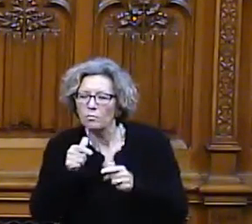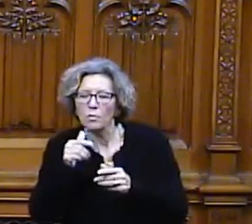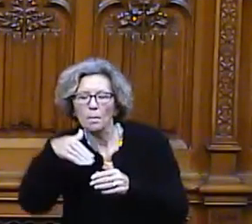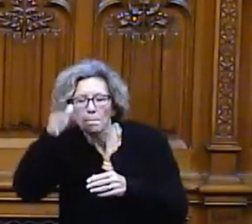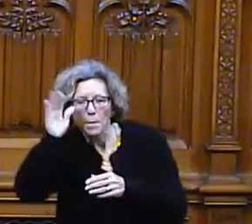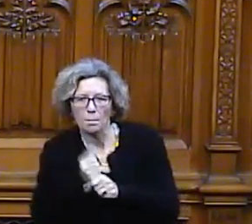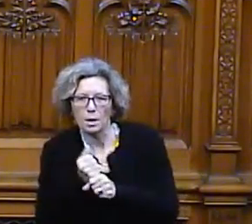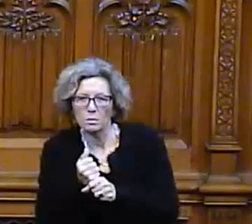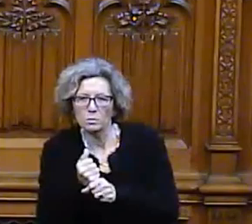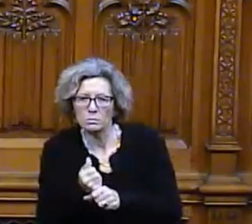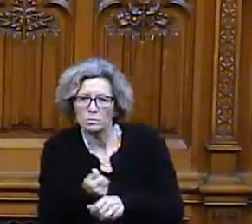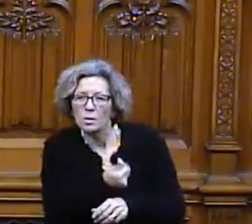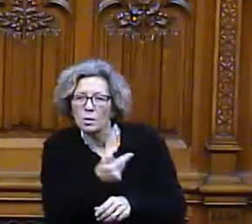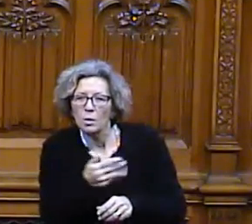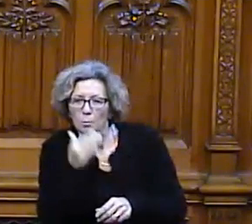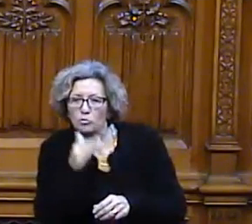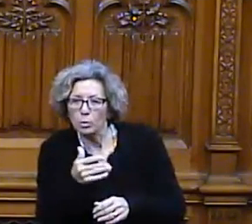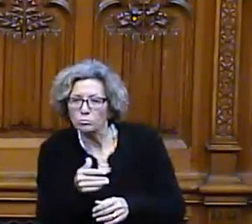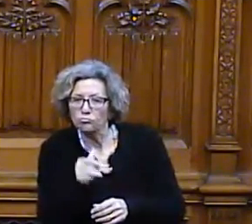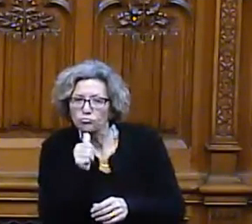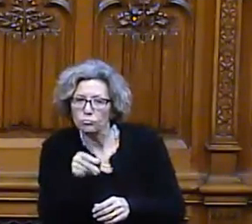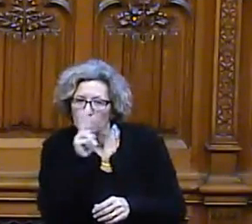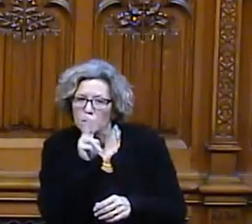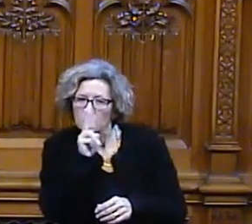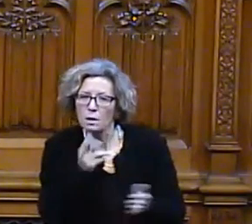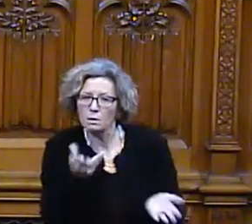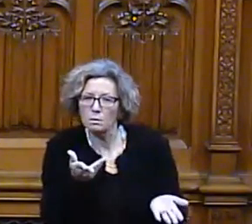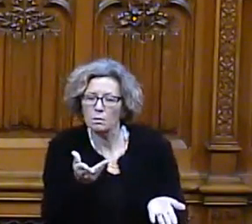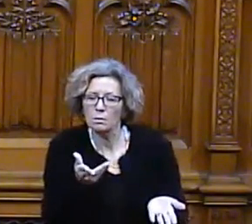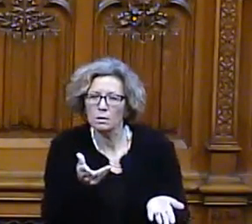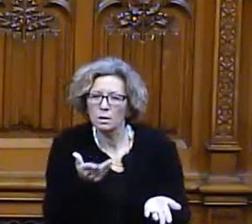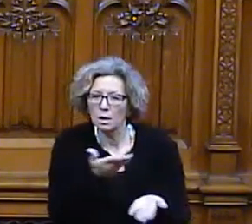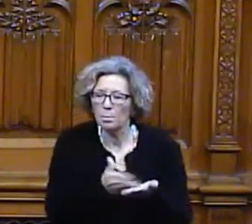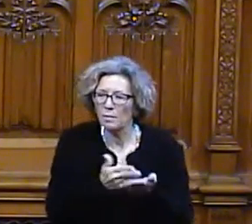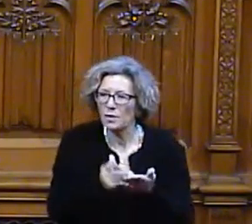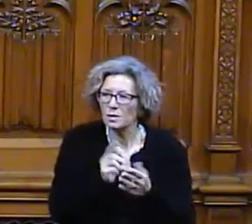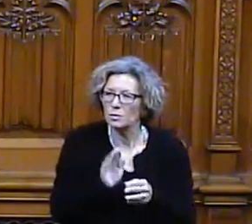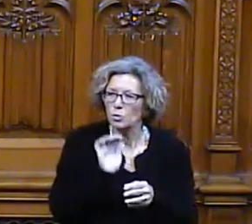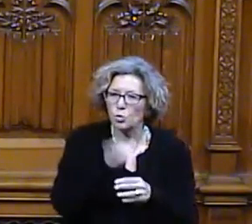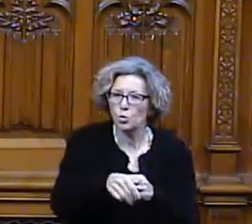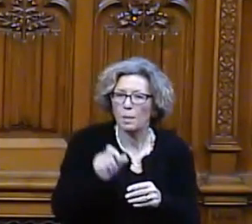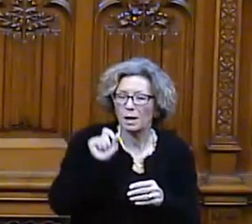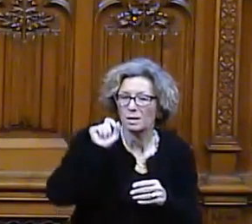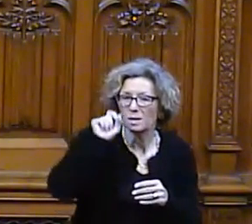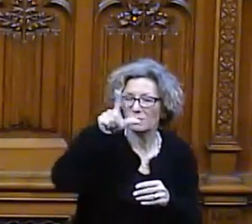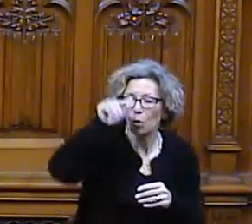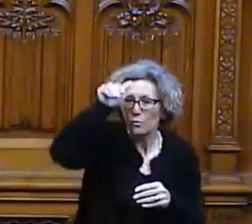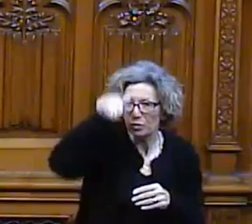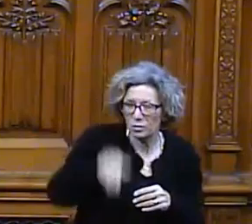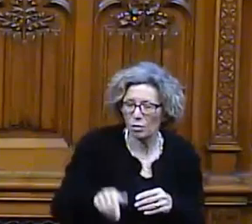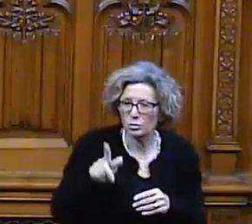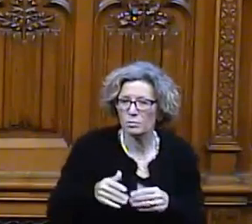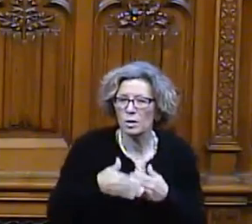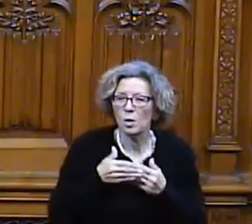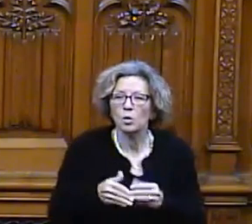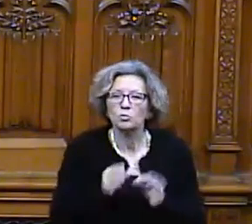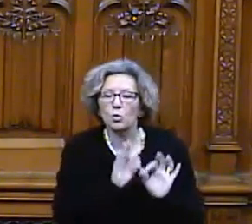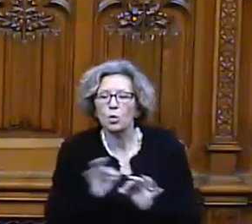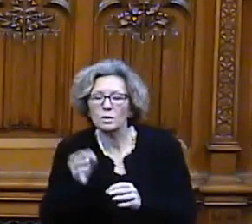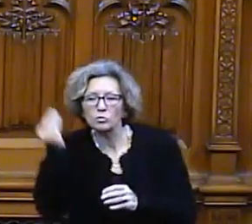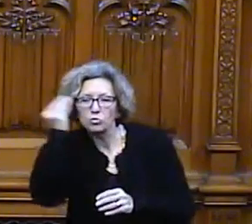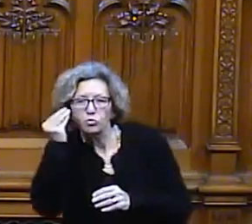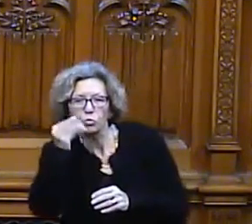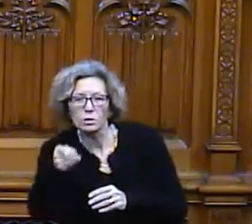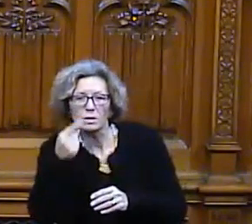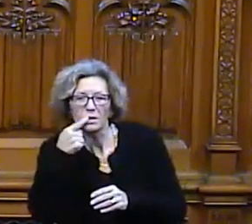Ja, Mehrsprachigkeit ist nett. Aber was ist eigentlich mit den über 12.000 außerordentlichen Schülern, die